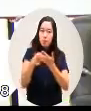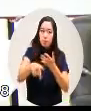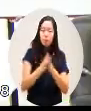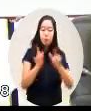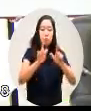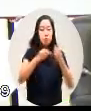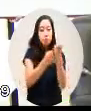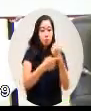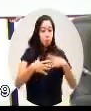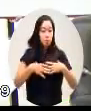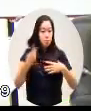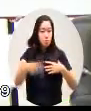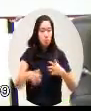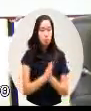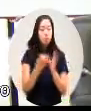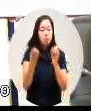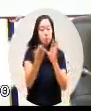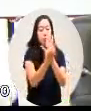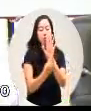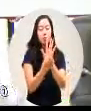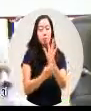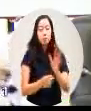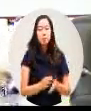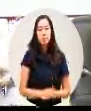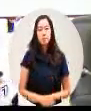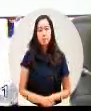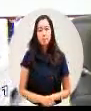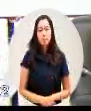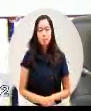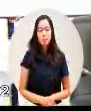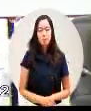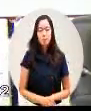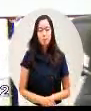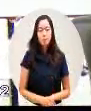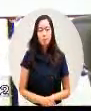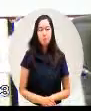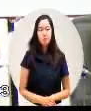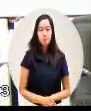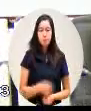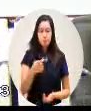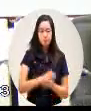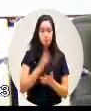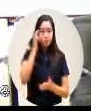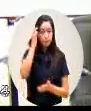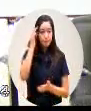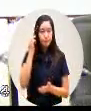官。来解说齁。所以讲以这个宪法